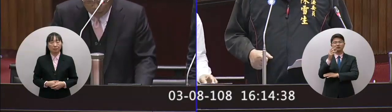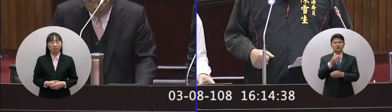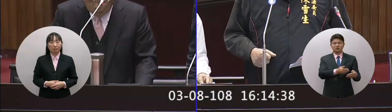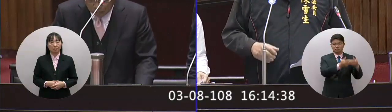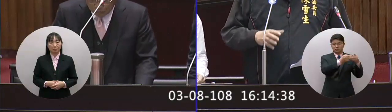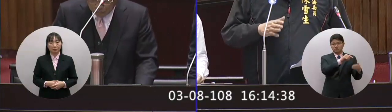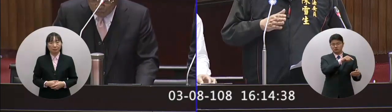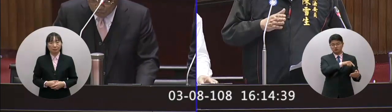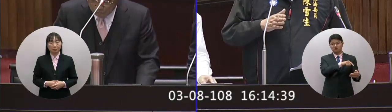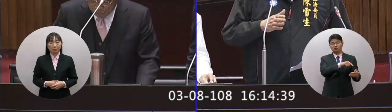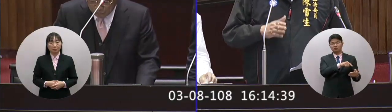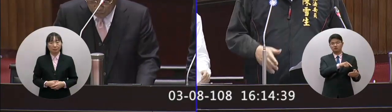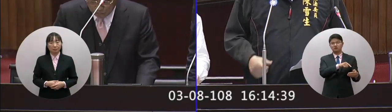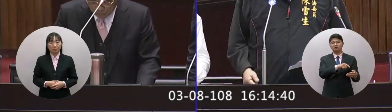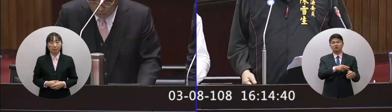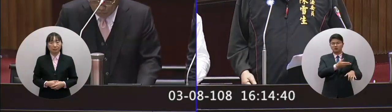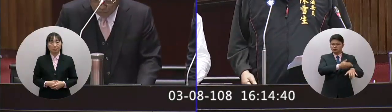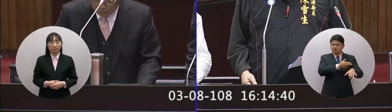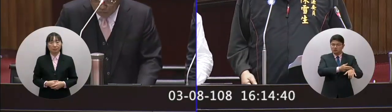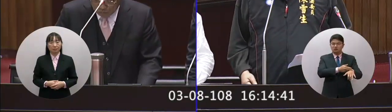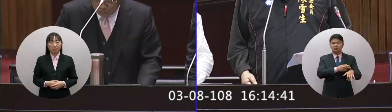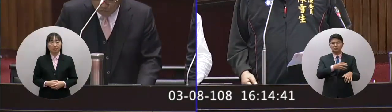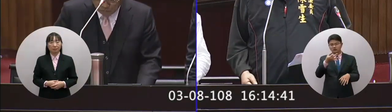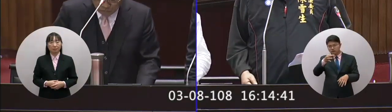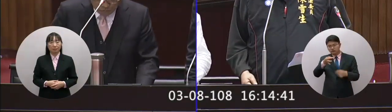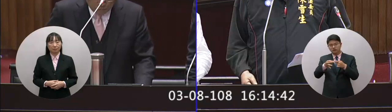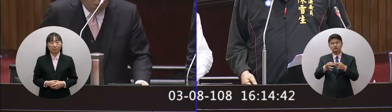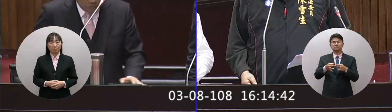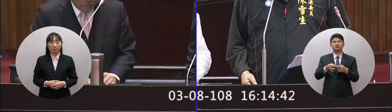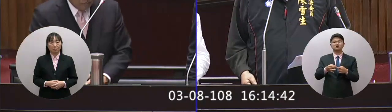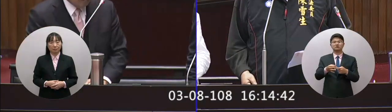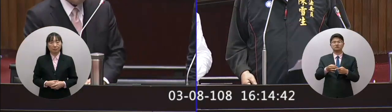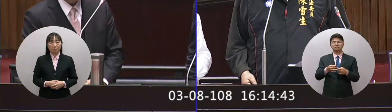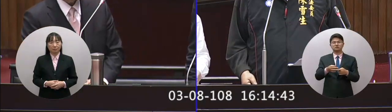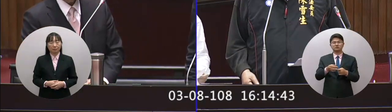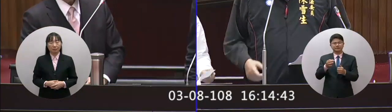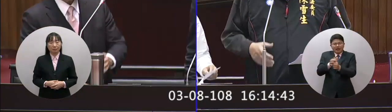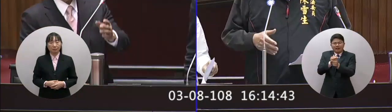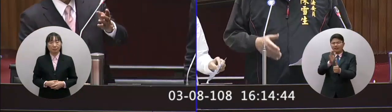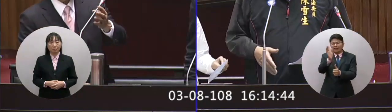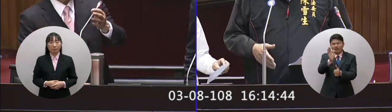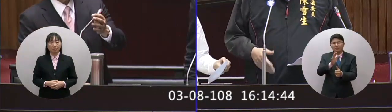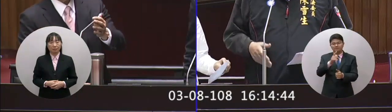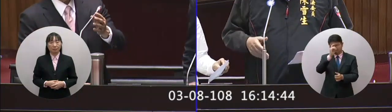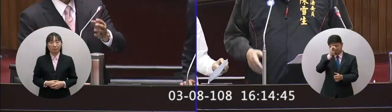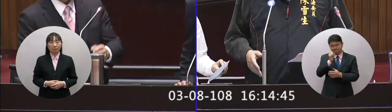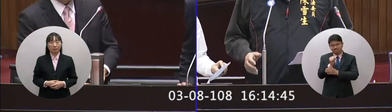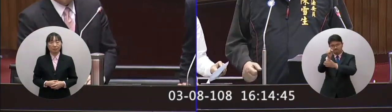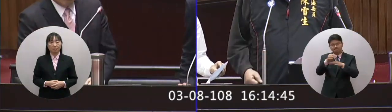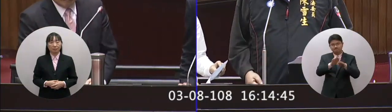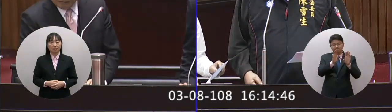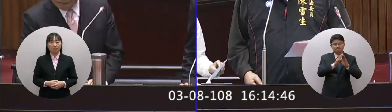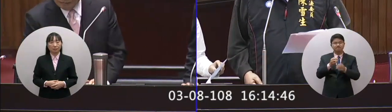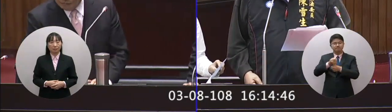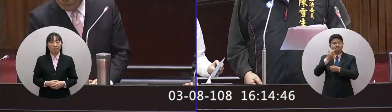陆哈，不管在技术方面、资金方面，不要给予太多的限制，能够支持金门、马